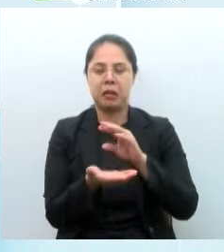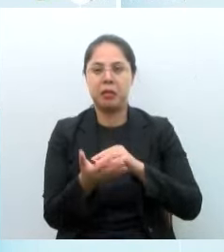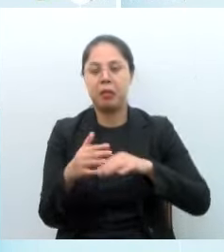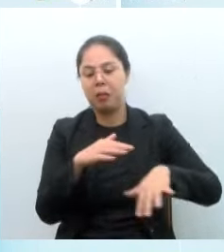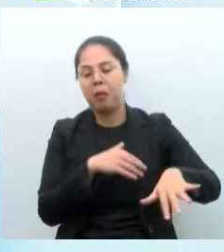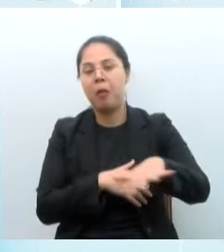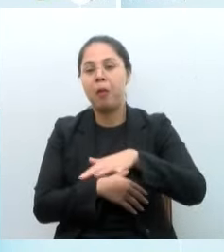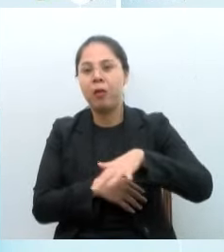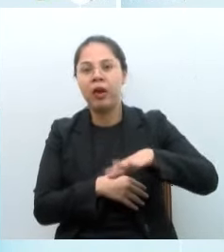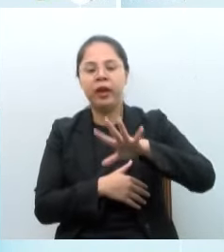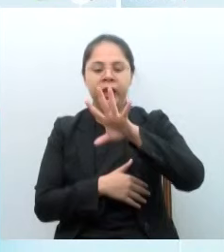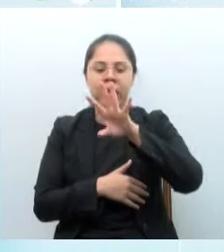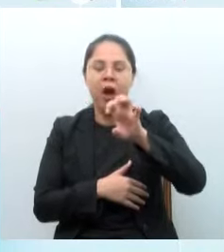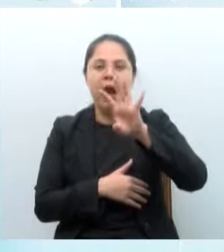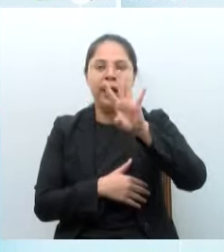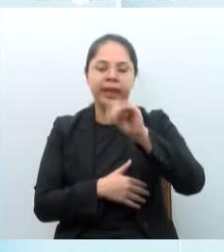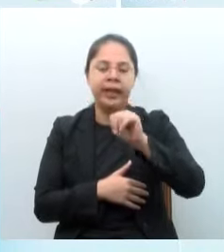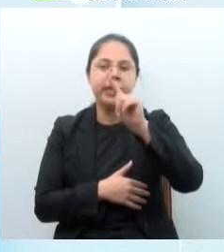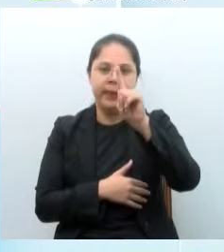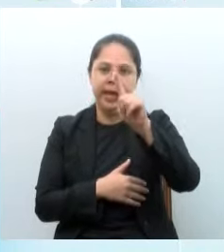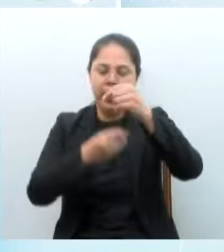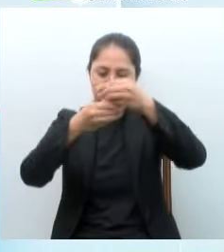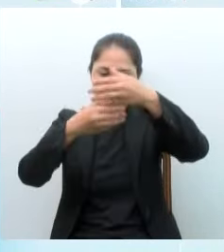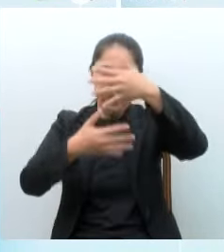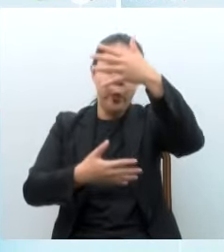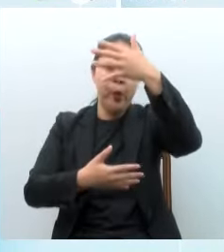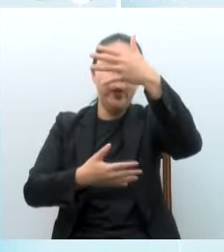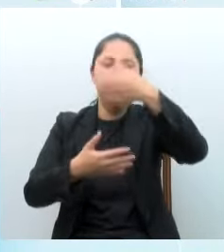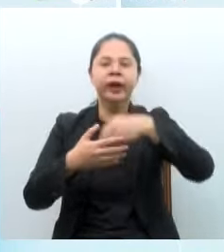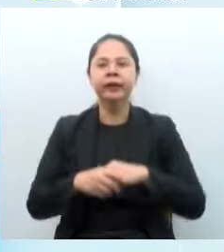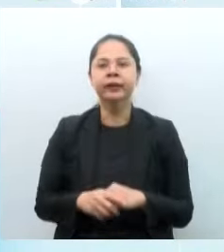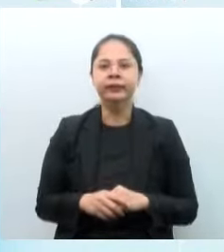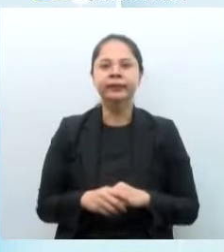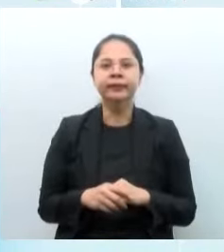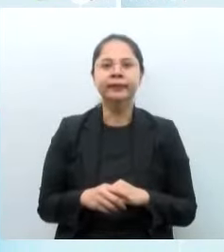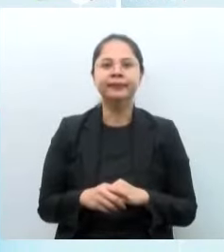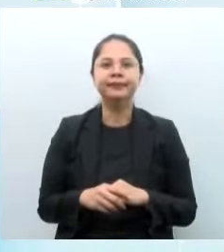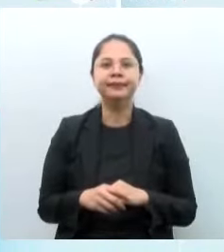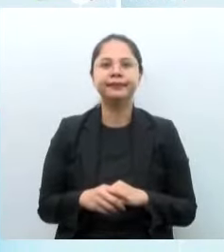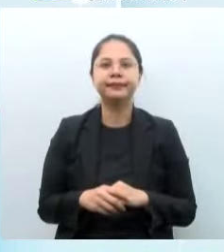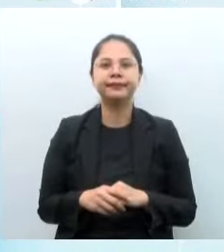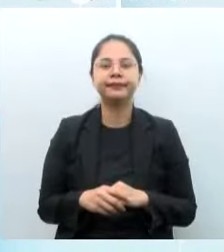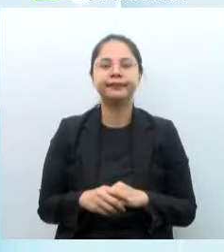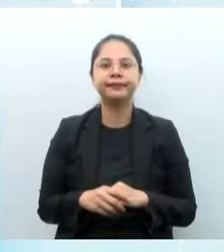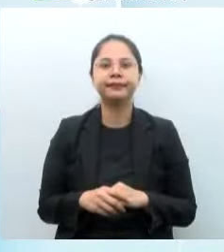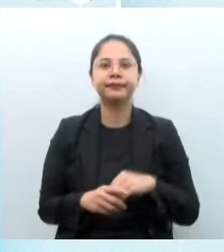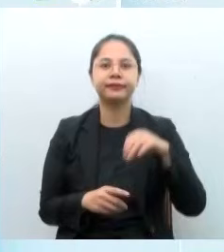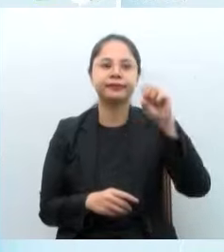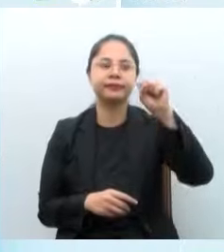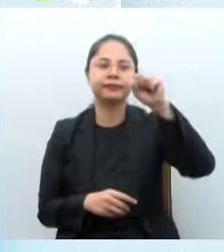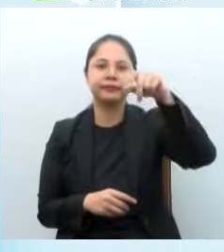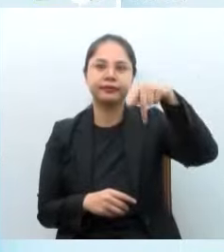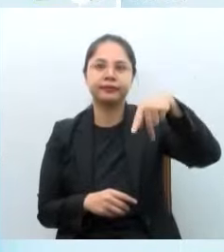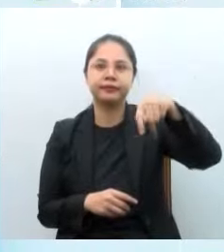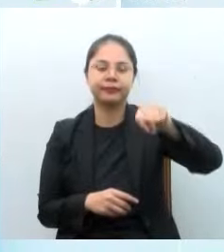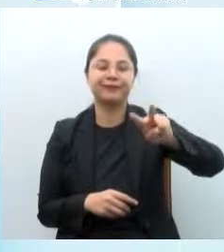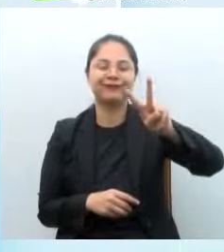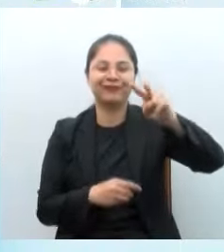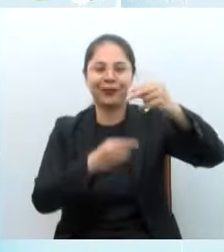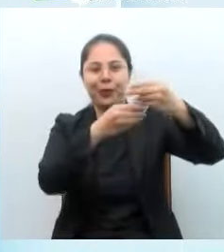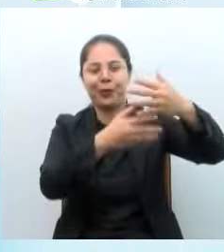ดนี่441รายการนะครับแล้วก็เป็นนอกหน่วยงานจากสพท274ราย